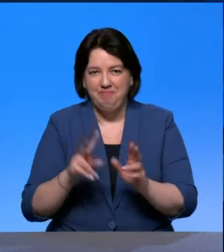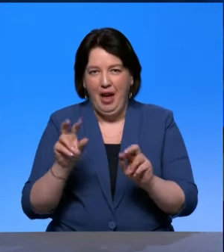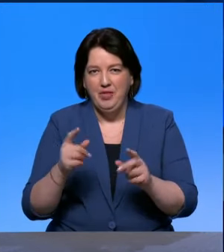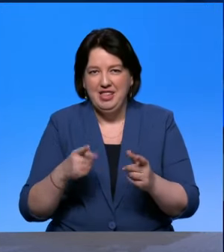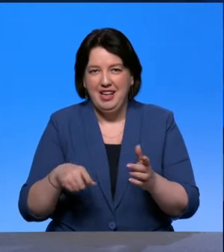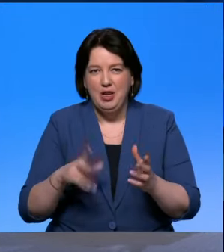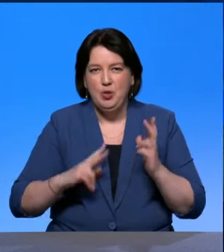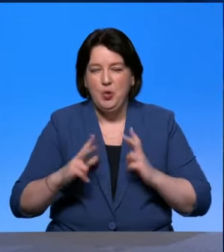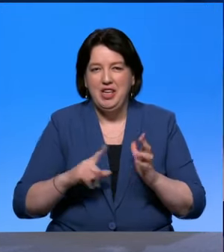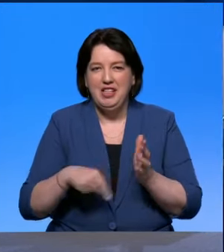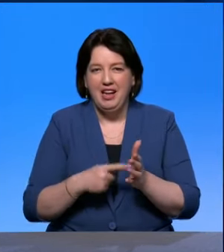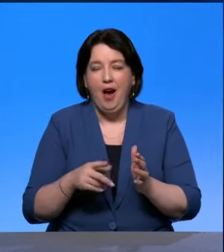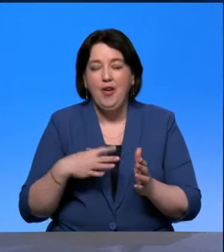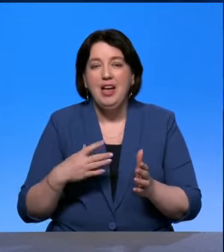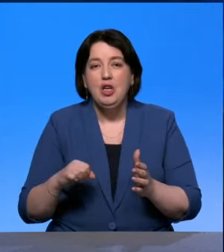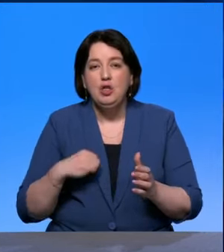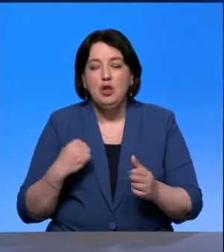студенческого спорта.